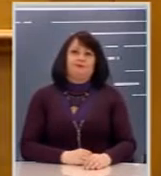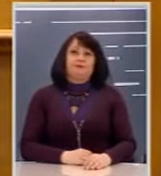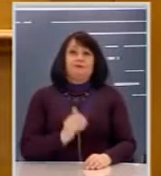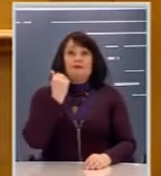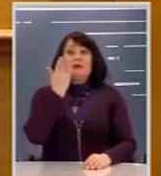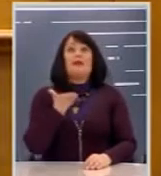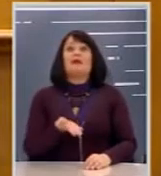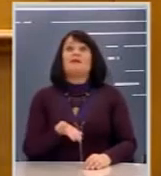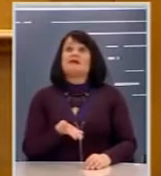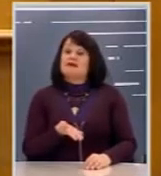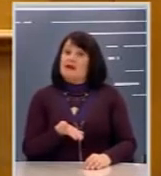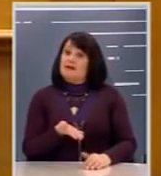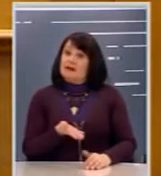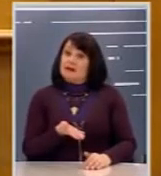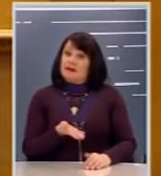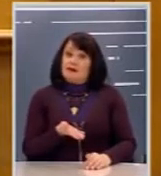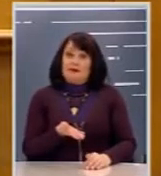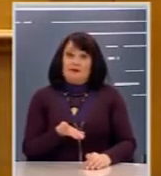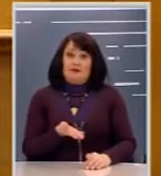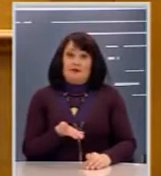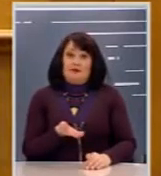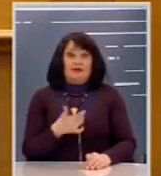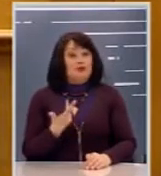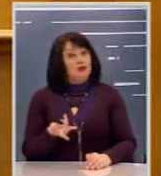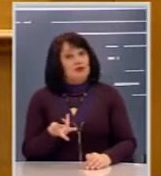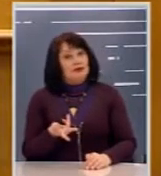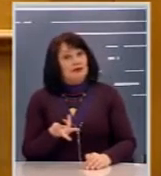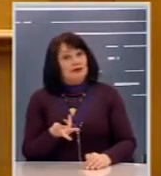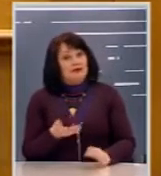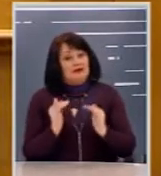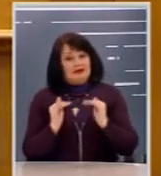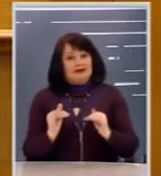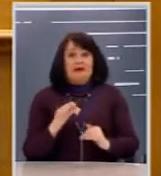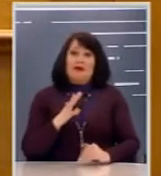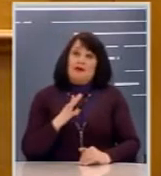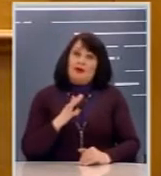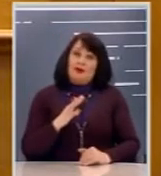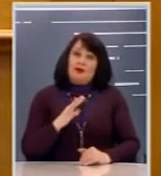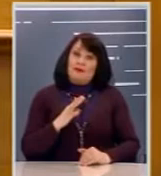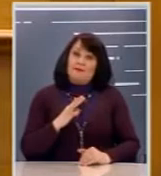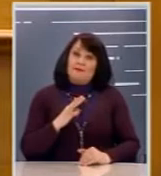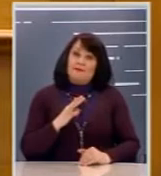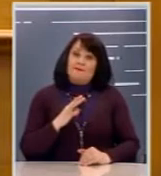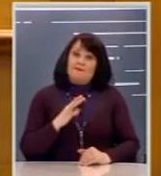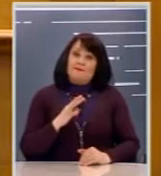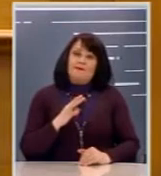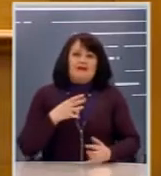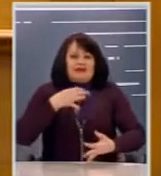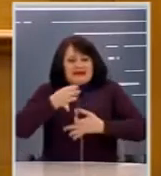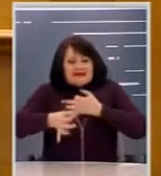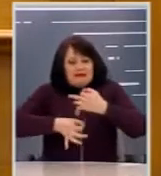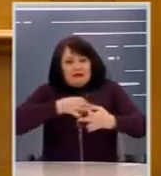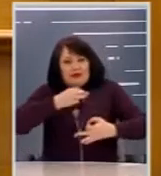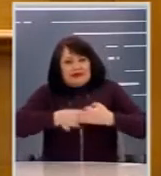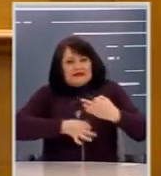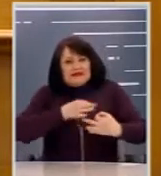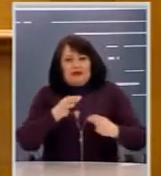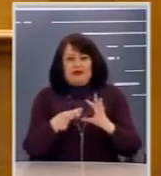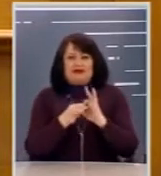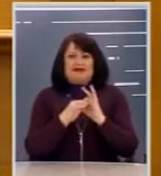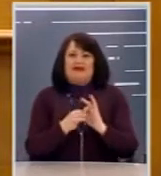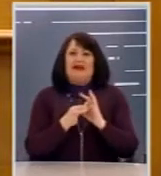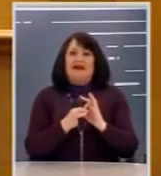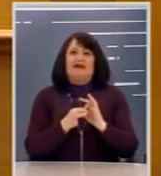Αμφισβητείτε, κυρίες και κύριοι βουλευτές, ότι οι ίδιοι άνθρωποι που ήταν σύμβουλοι, συνεργάτες